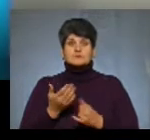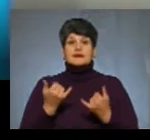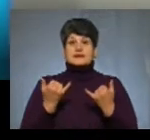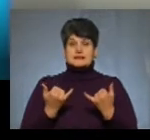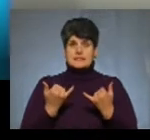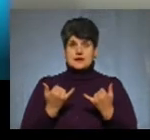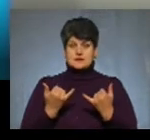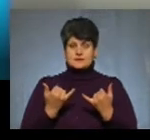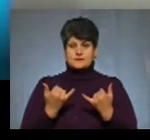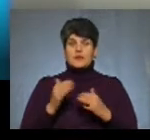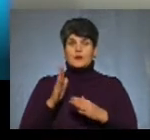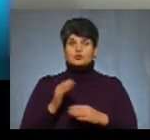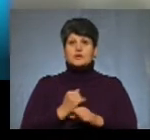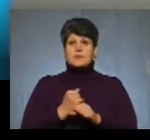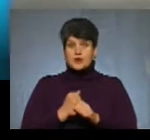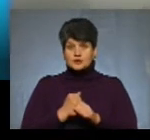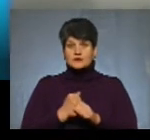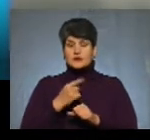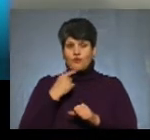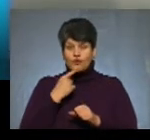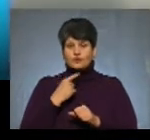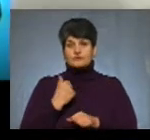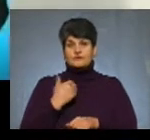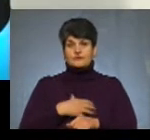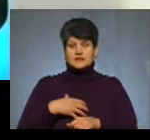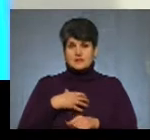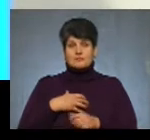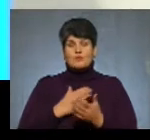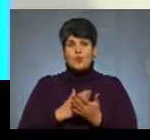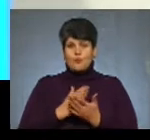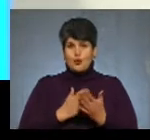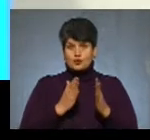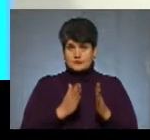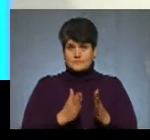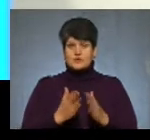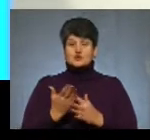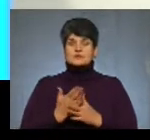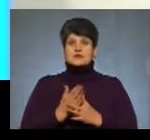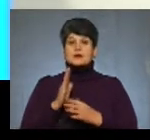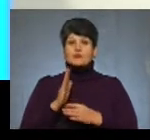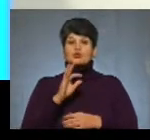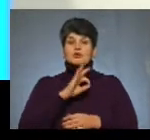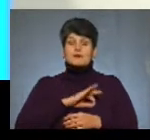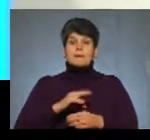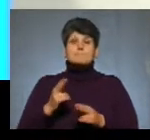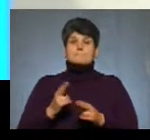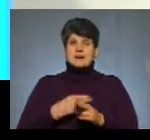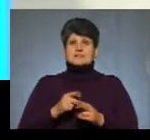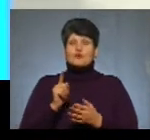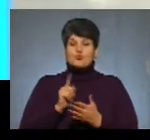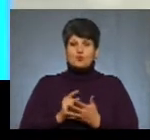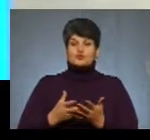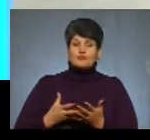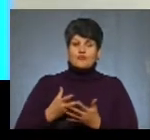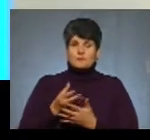зараз буде працювати, я кажу, пріоритетність по житлово-комунальних послугах. Друге, субсидія буде використовуватись без обов'язкової плати,